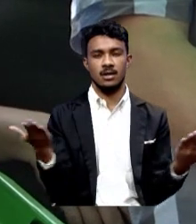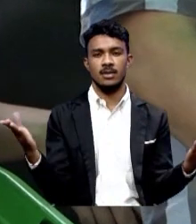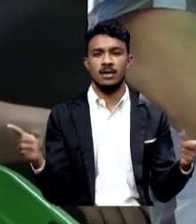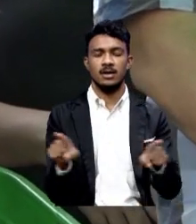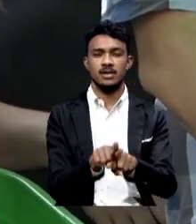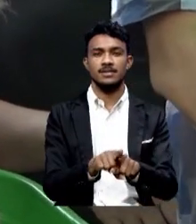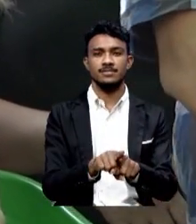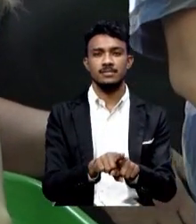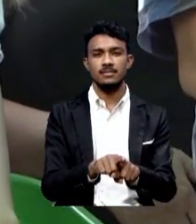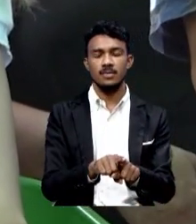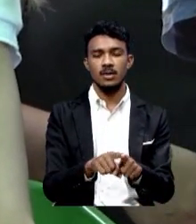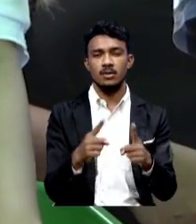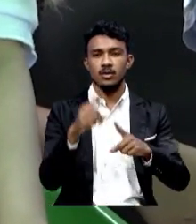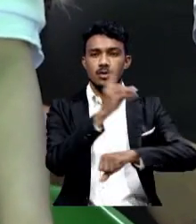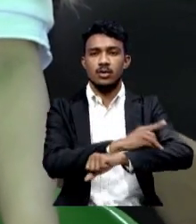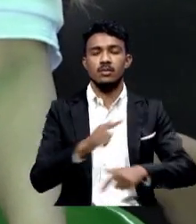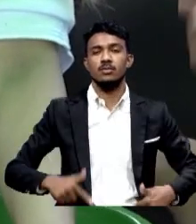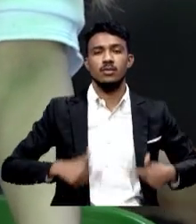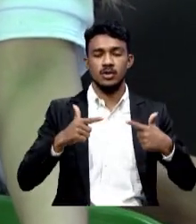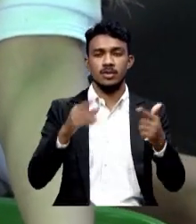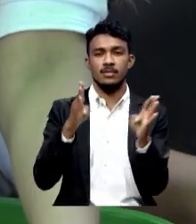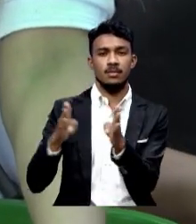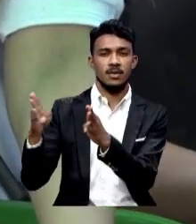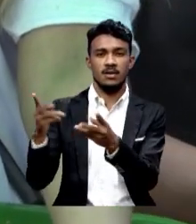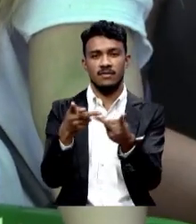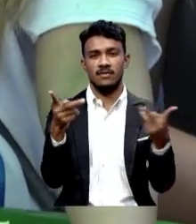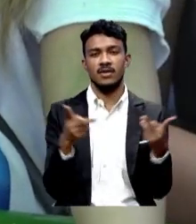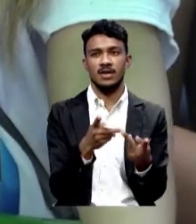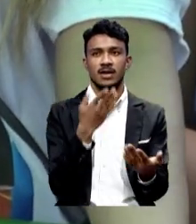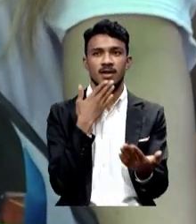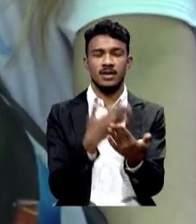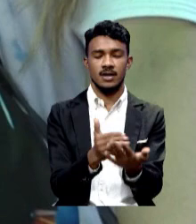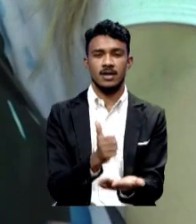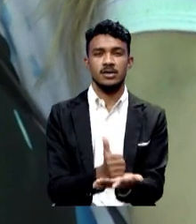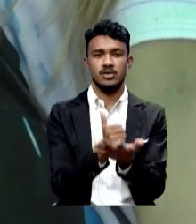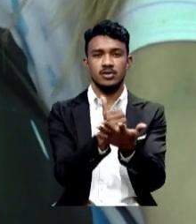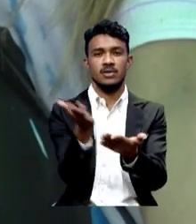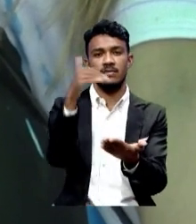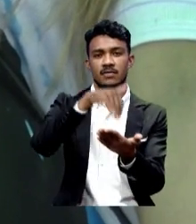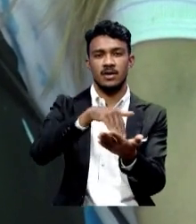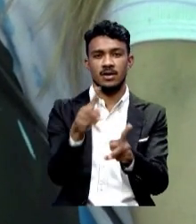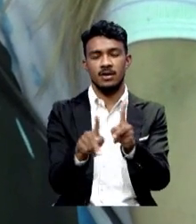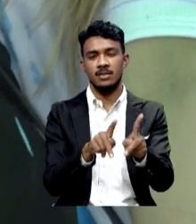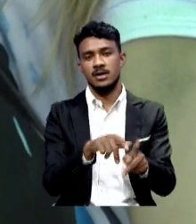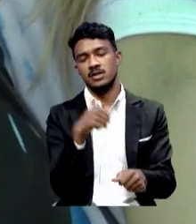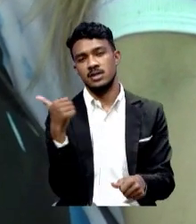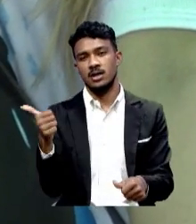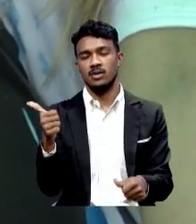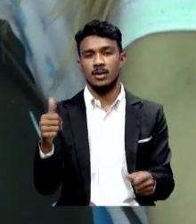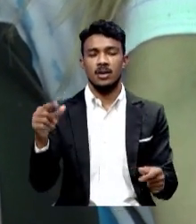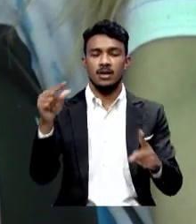wang Moris, ita perpara fal fatin dia kwa azura fale meselu. Ida nema le fong siam ni